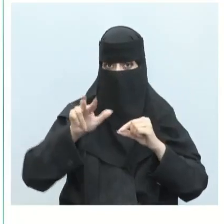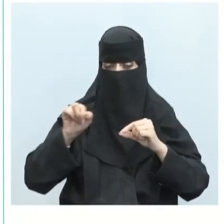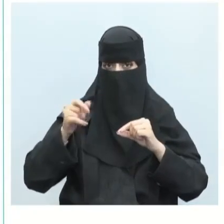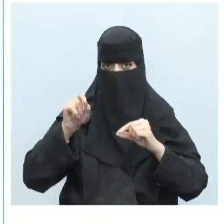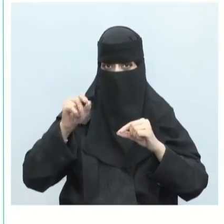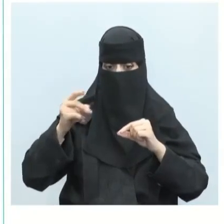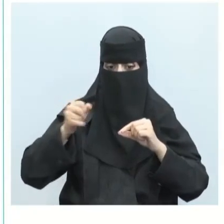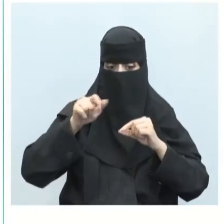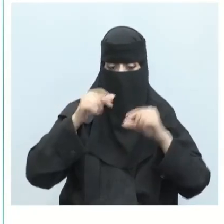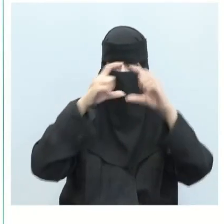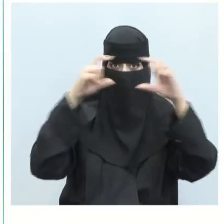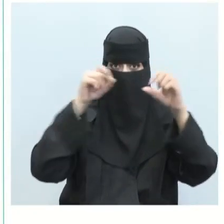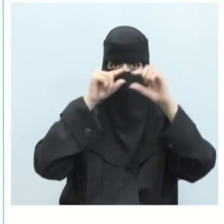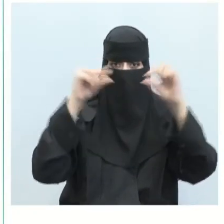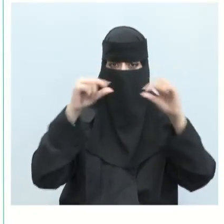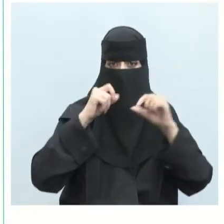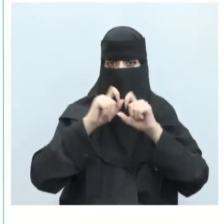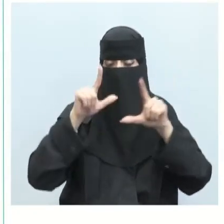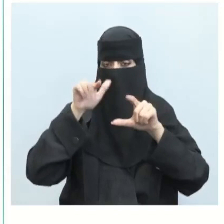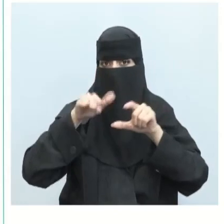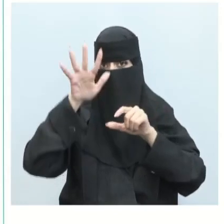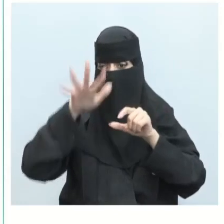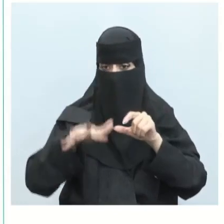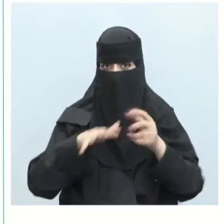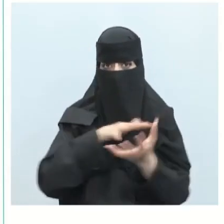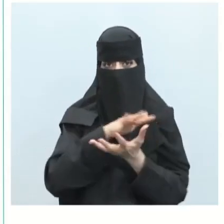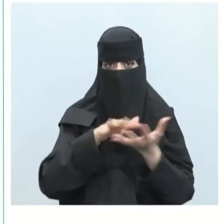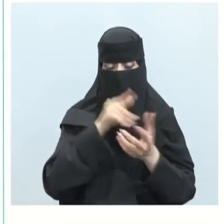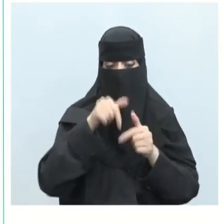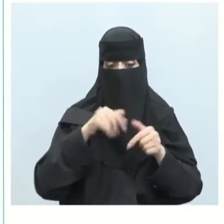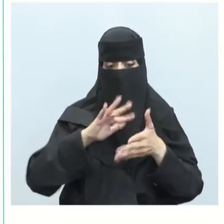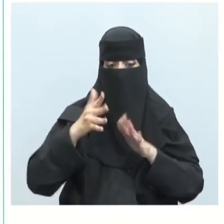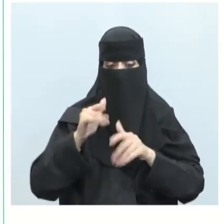وتظهر لنا هذه الشاشه التي توضح لنا جميع المشكل